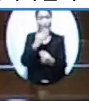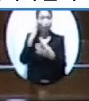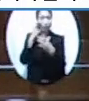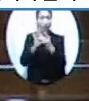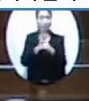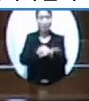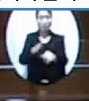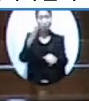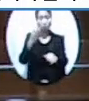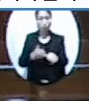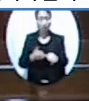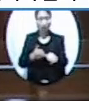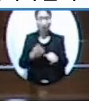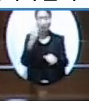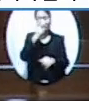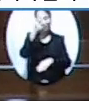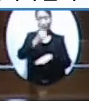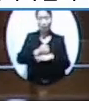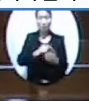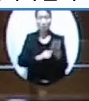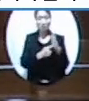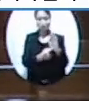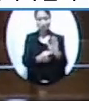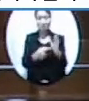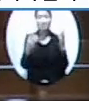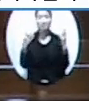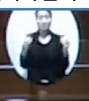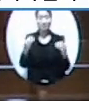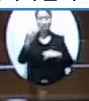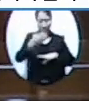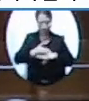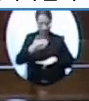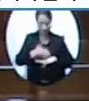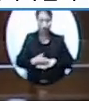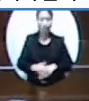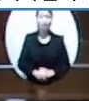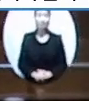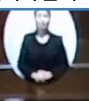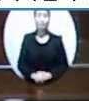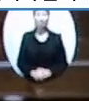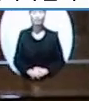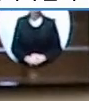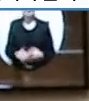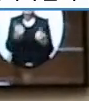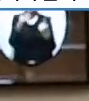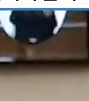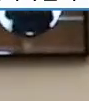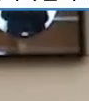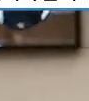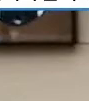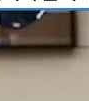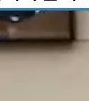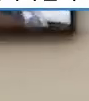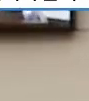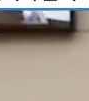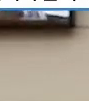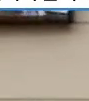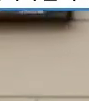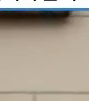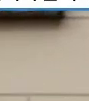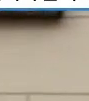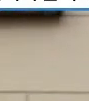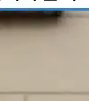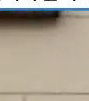부탁드립니다. 이상으로 심사 보고를 마치겠습니다. 감사합니다. 의사결정 제1항 2019년도 제2의